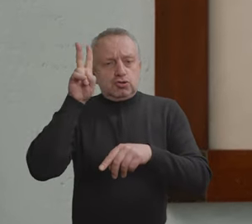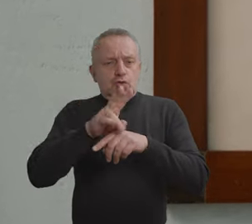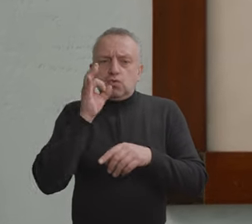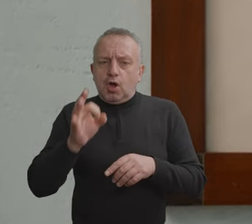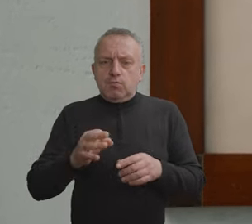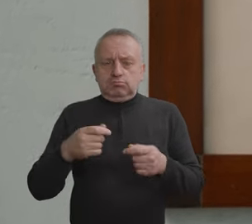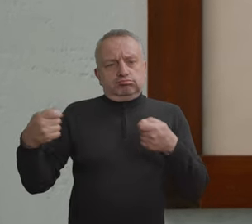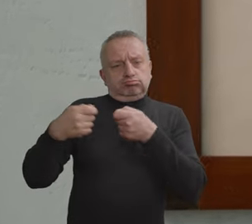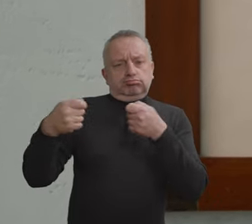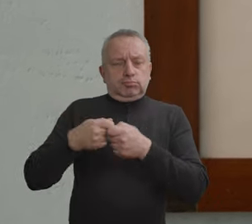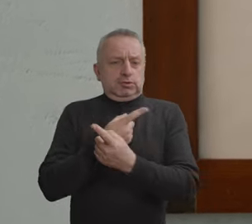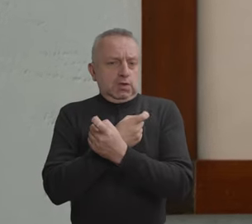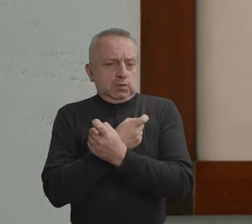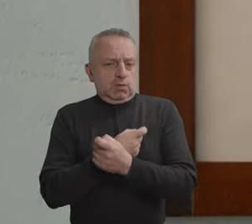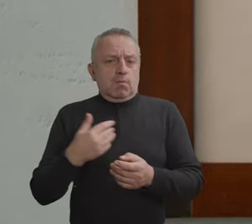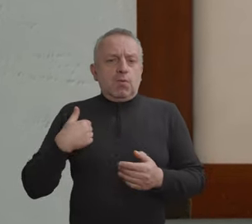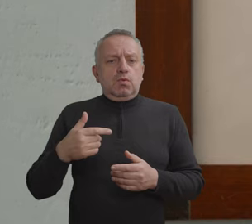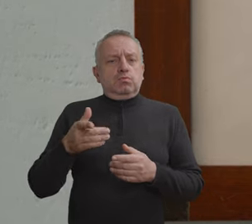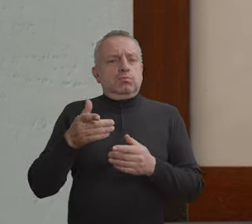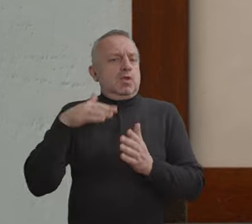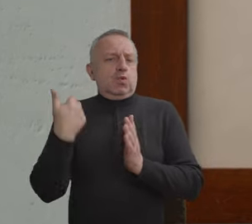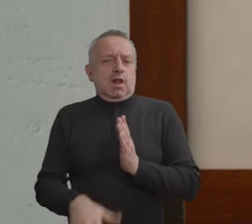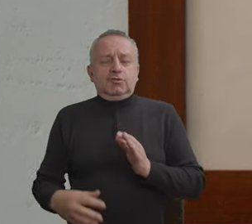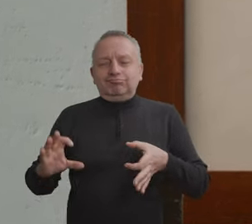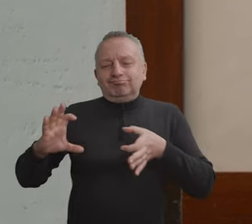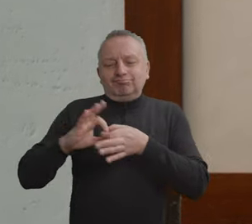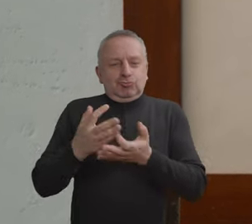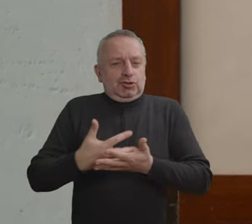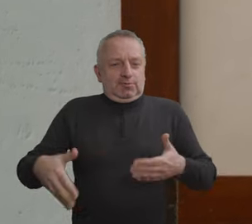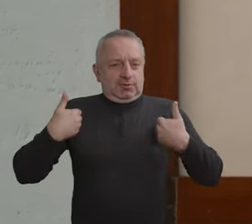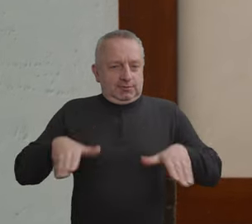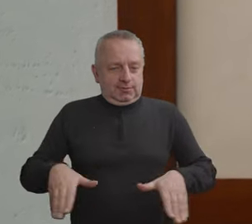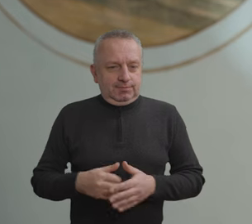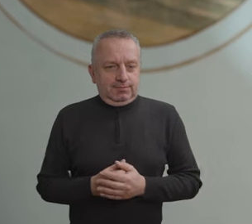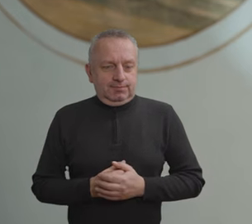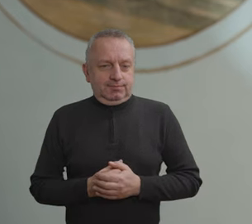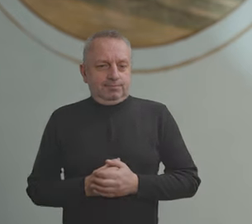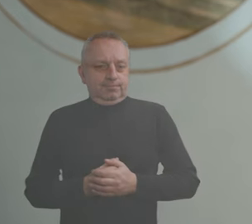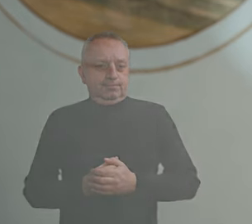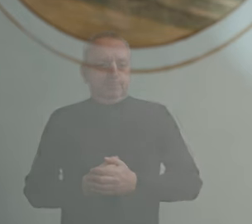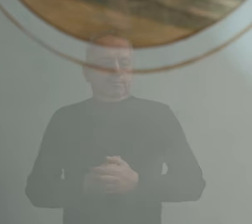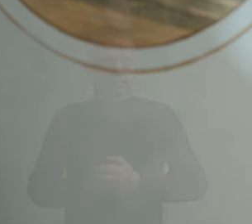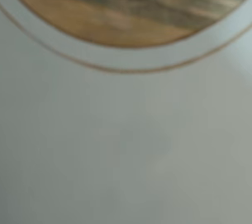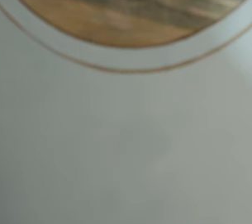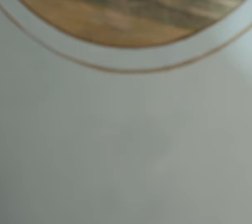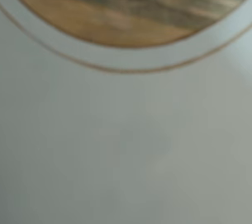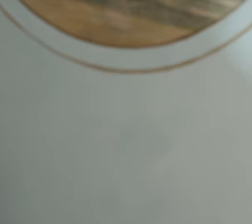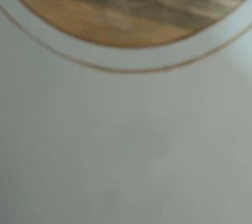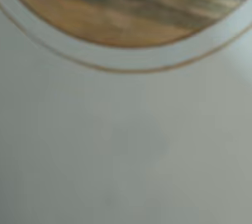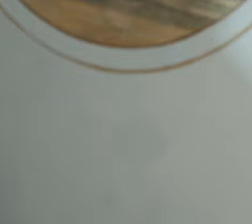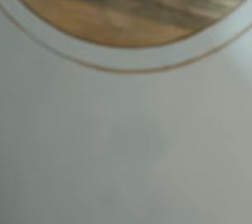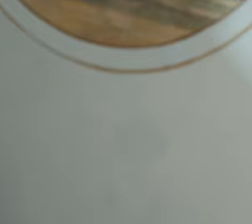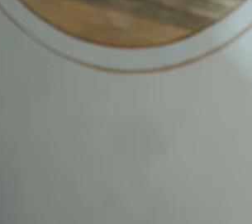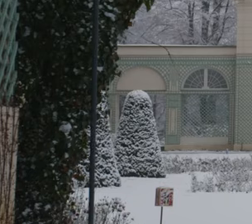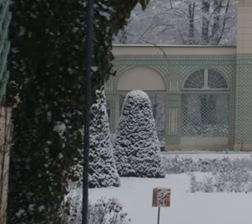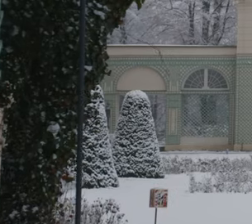Wiedniu oraz był namiestnikiem Galicji. W czasach, kiedy autonomia galicyjska dopiero